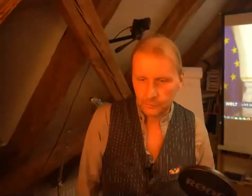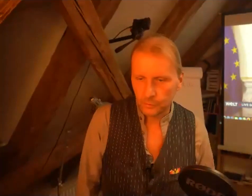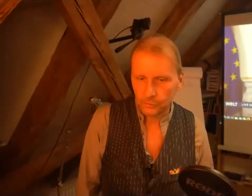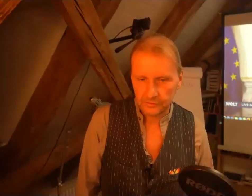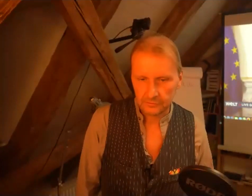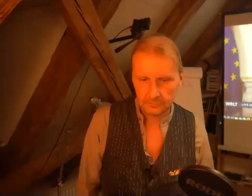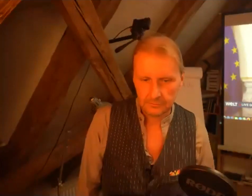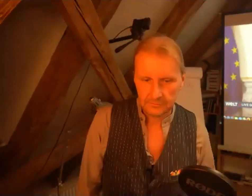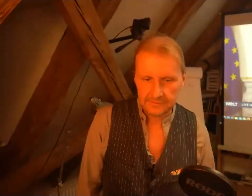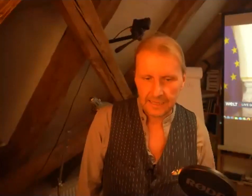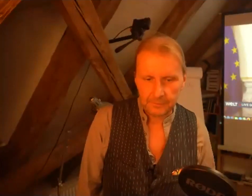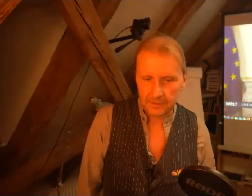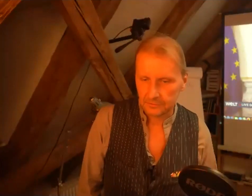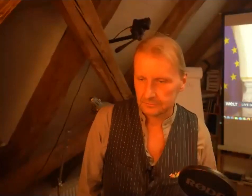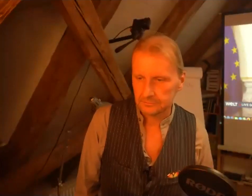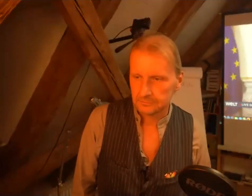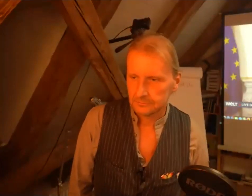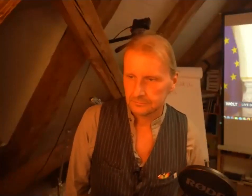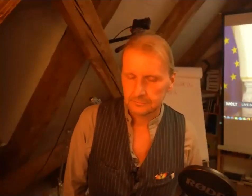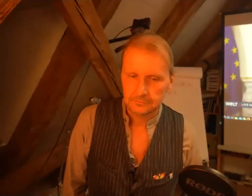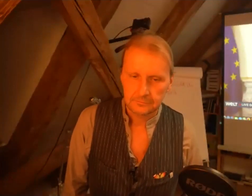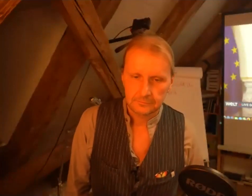Das ist Hypnose, das ist Ablenkung.